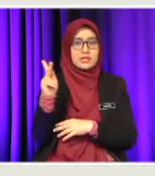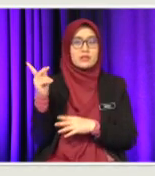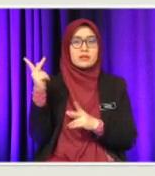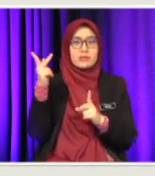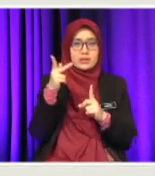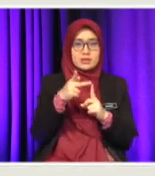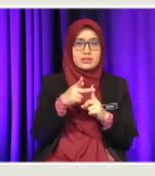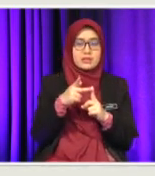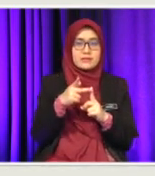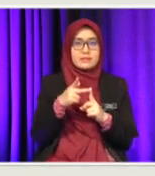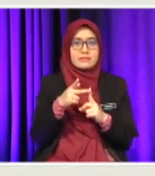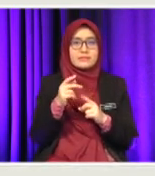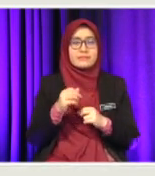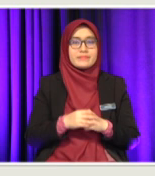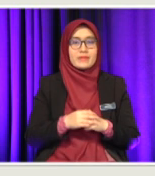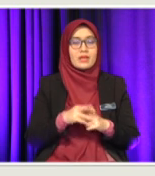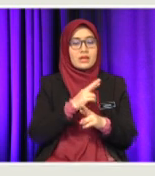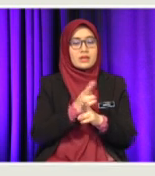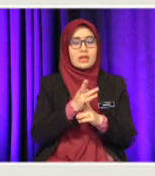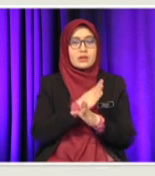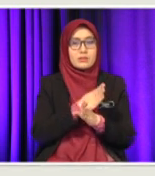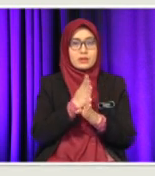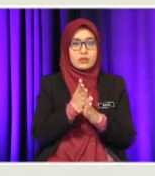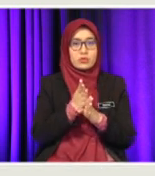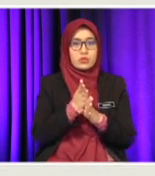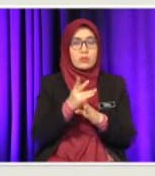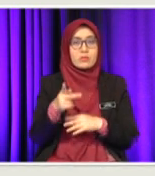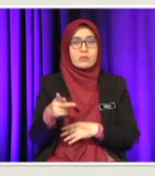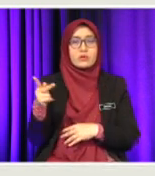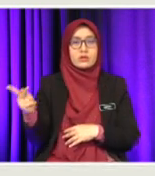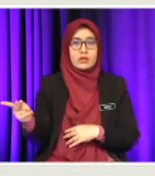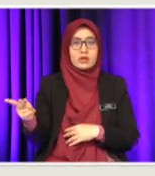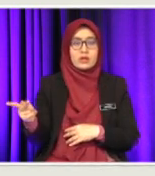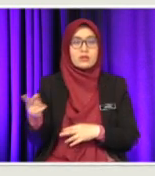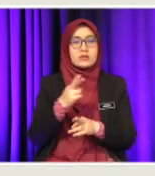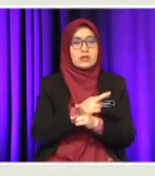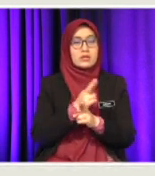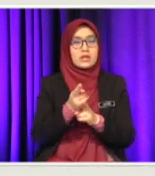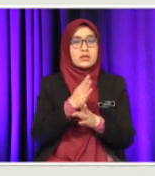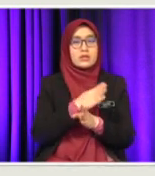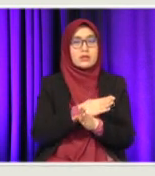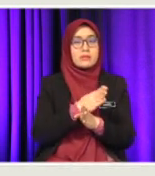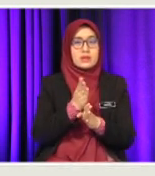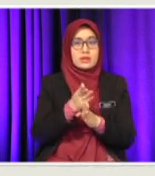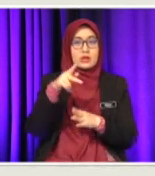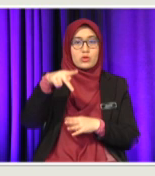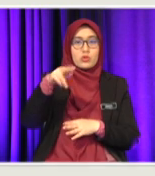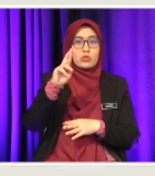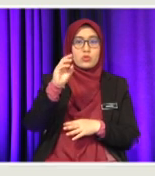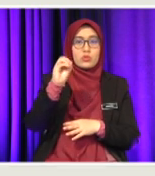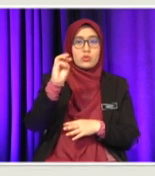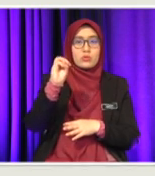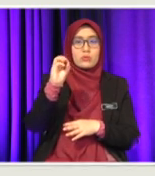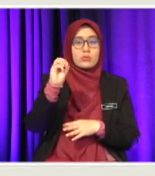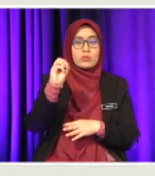di melibatkan perintah awalnya dari bentuk produk Oke kemudian dia melibatkan bentuk promosi dan yang penting ke bentuk